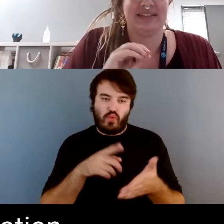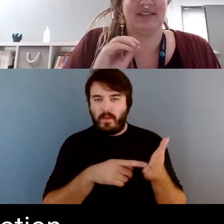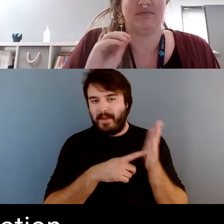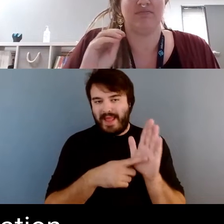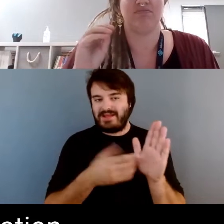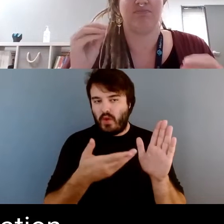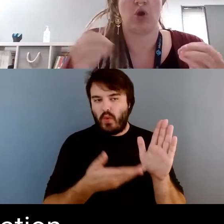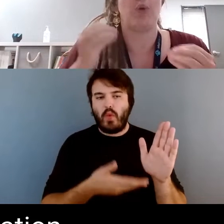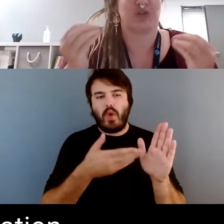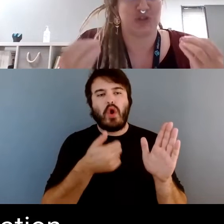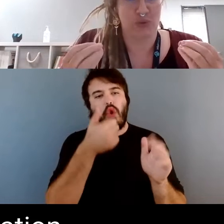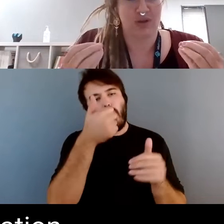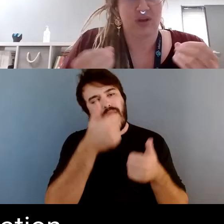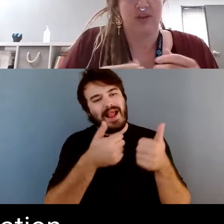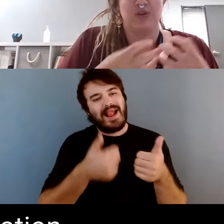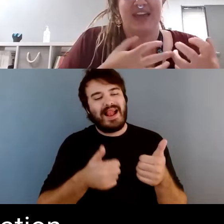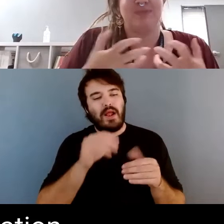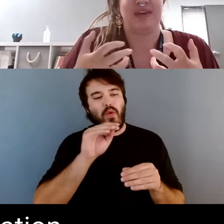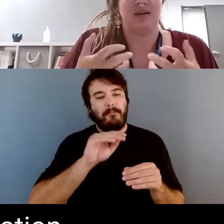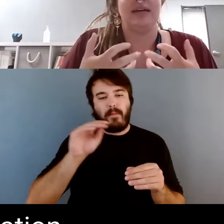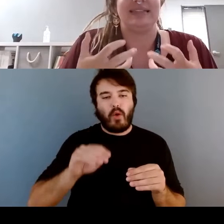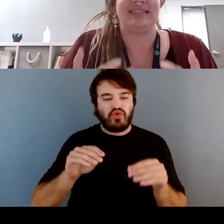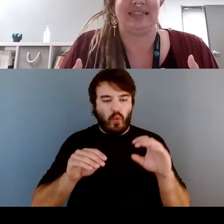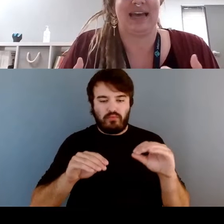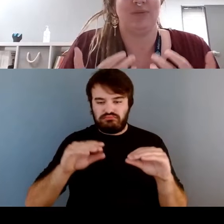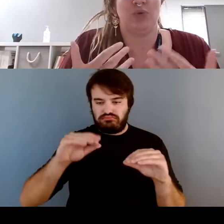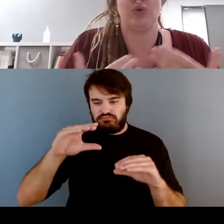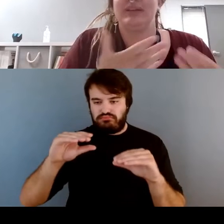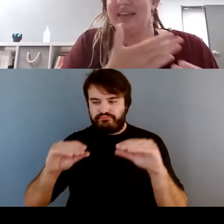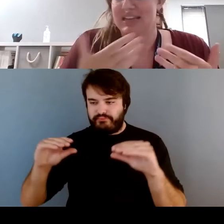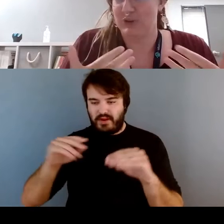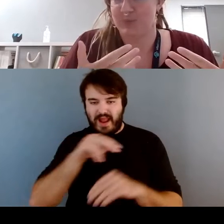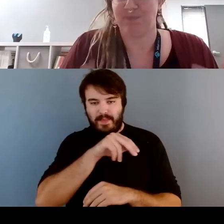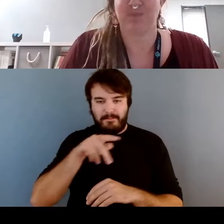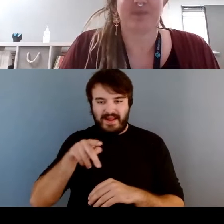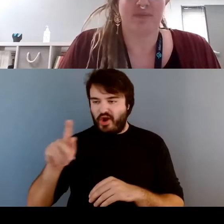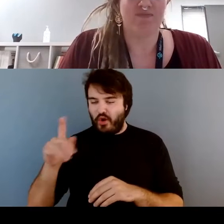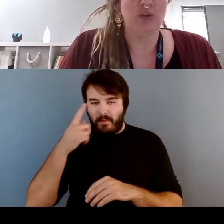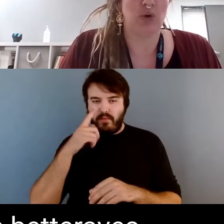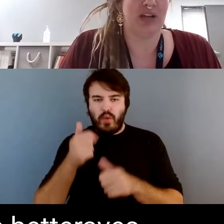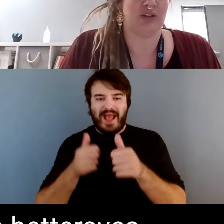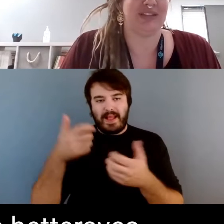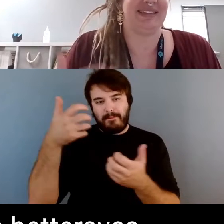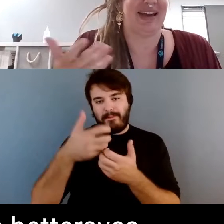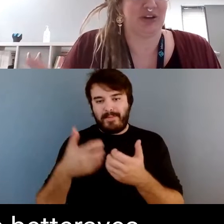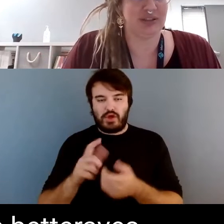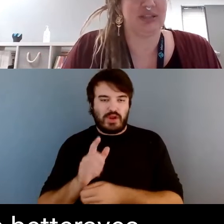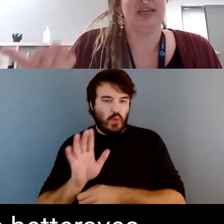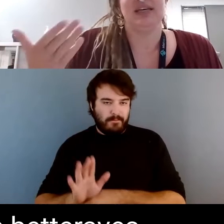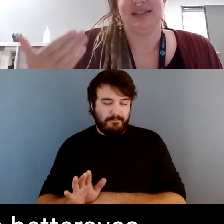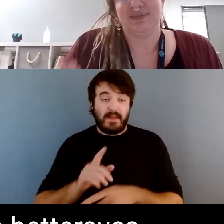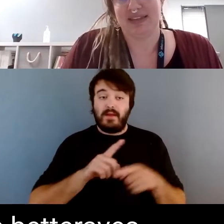quelle proportion de NPK est nécessaire pour quels légumes. Donc, dans le cas des